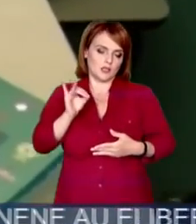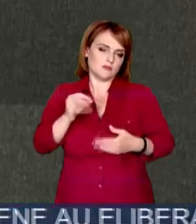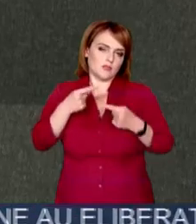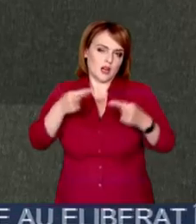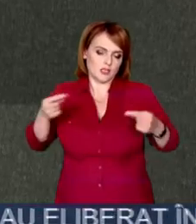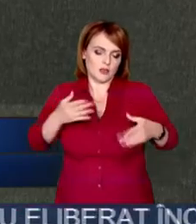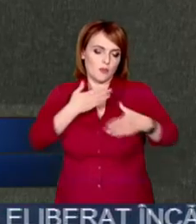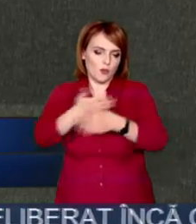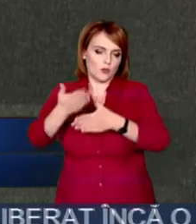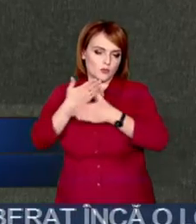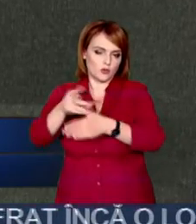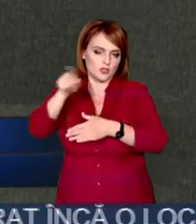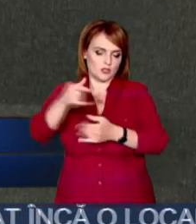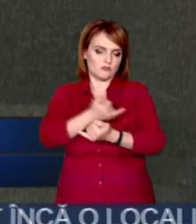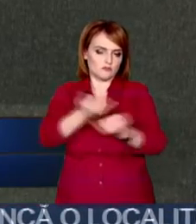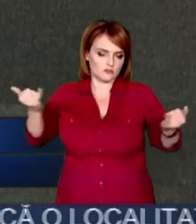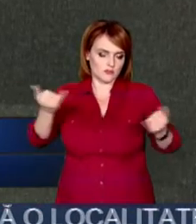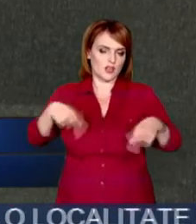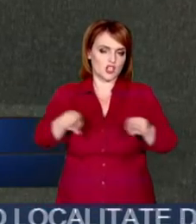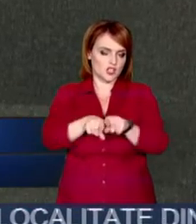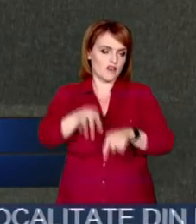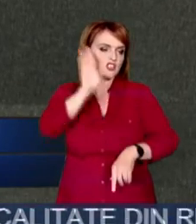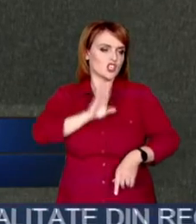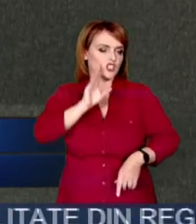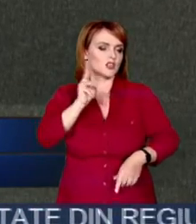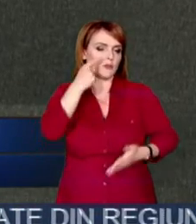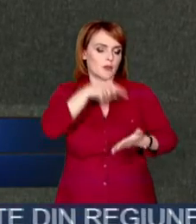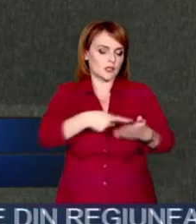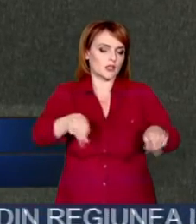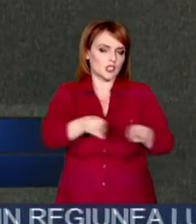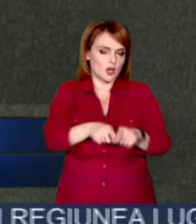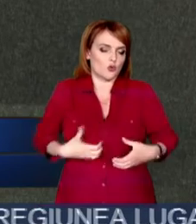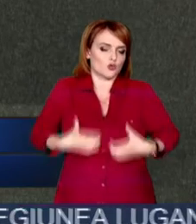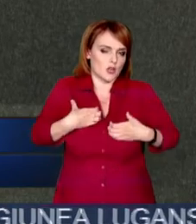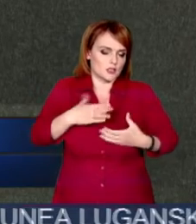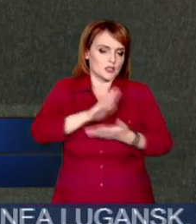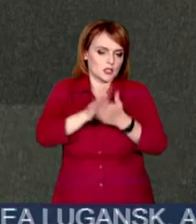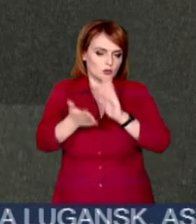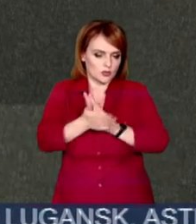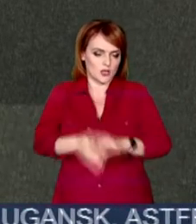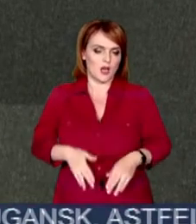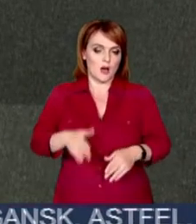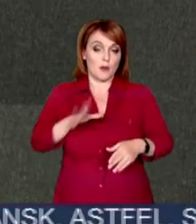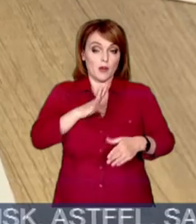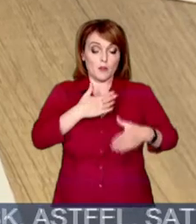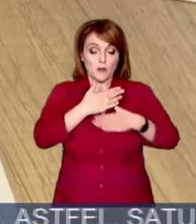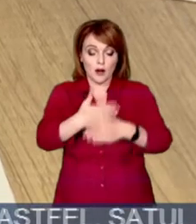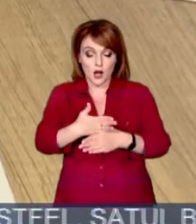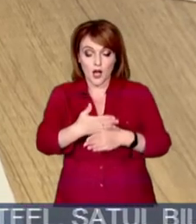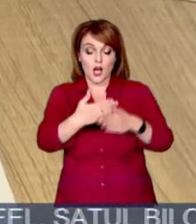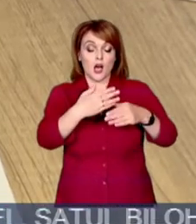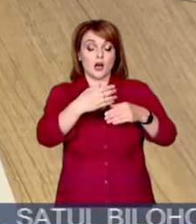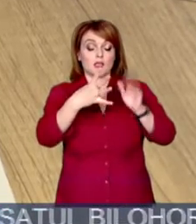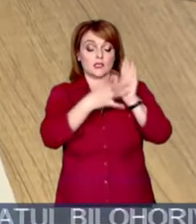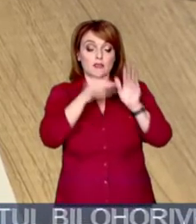familial. 2014-2020, timp de 6 ani, am oferit asistență la 1619 copii.